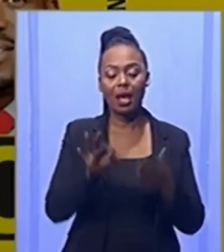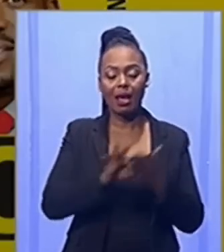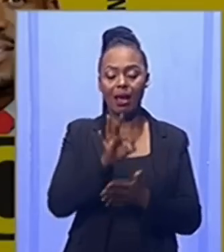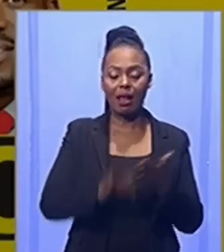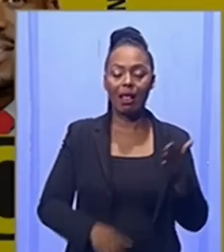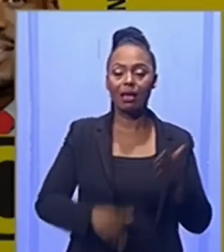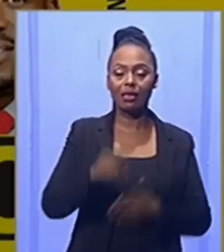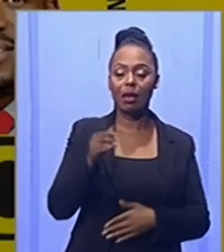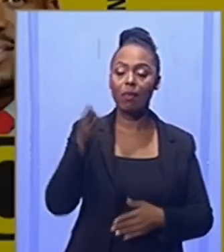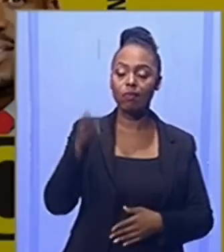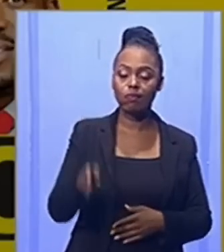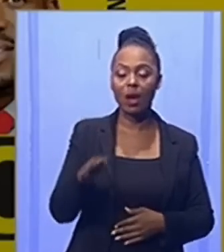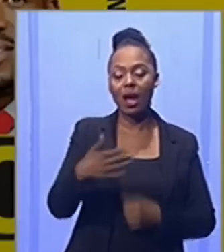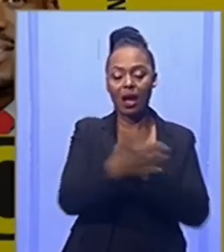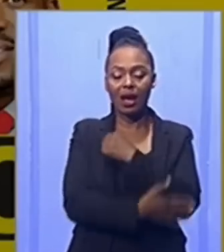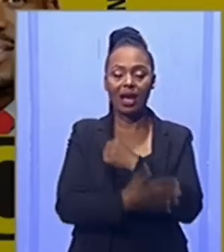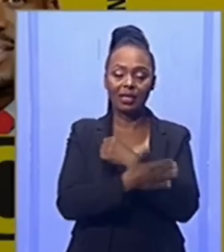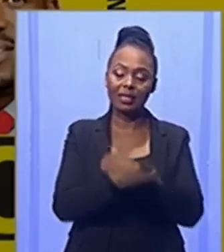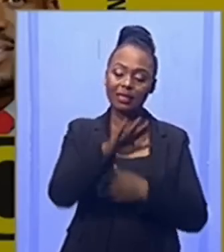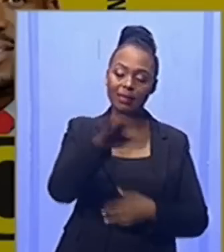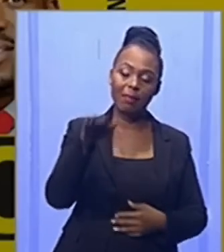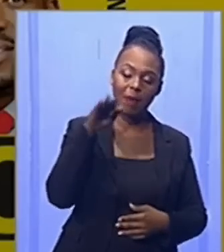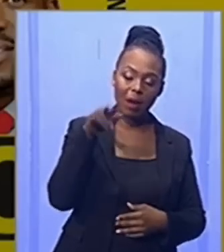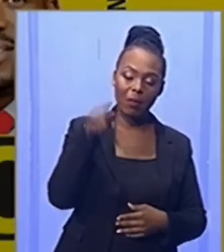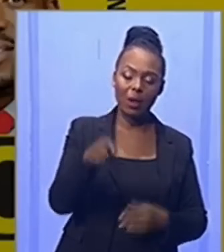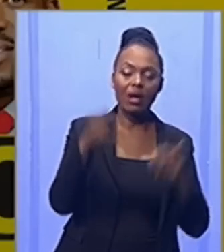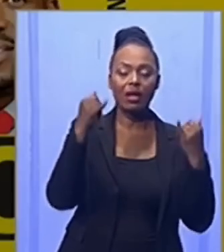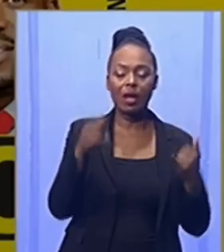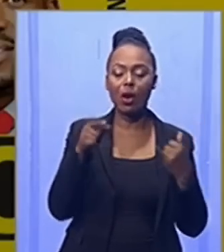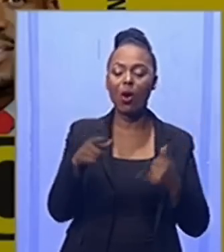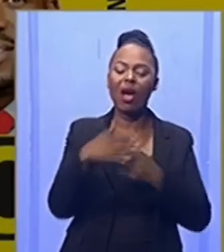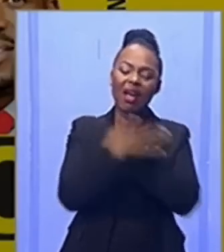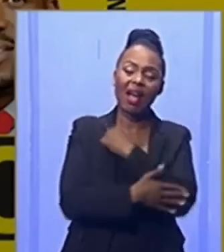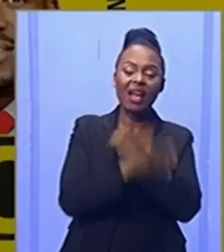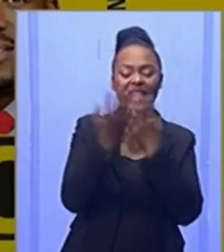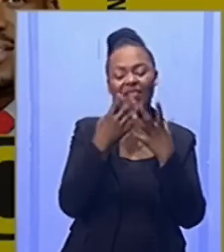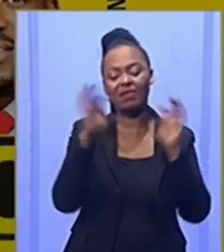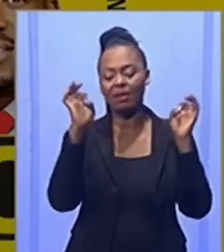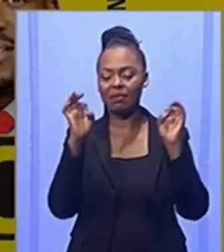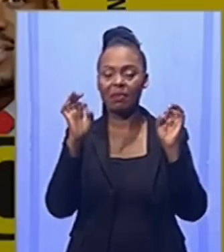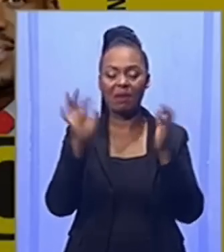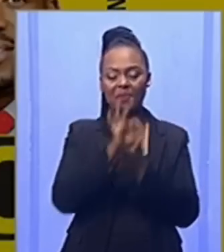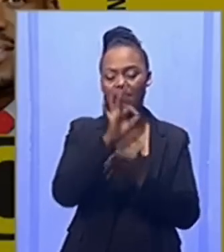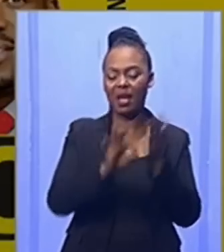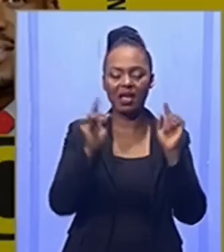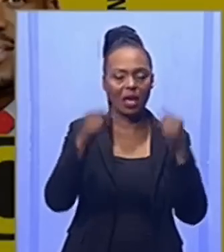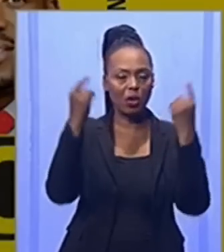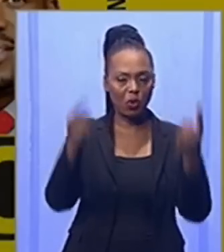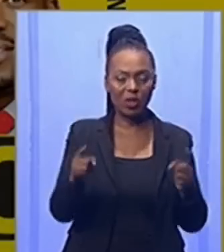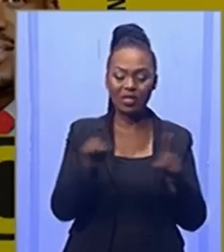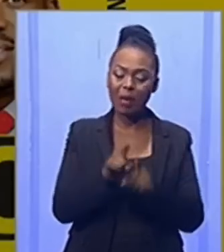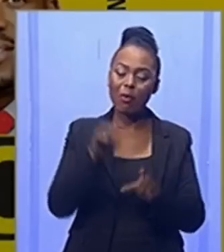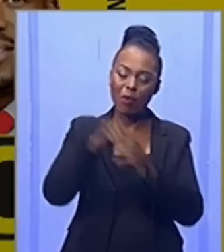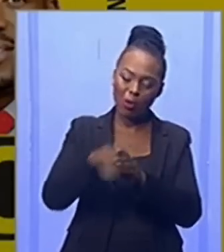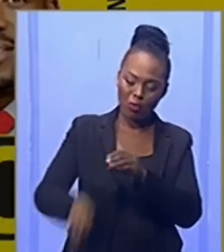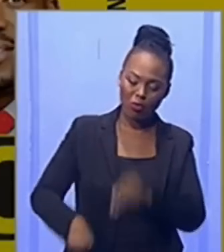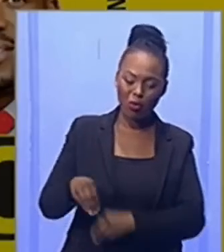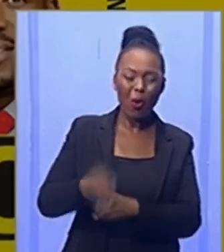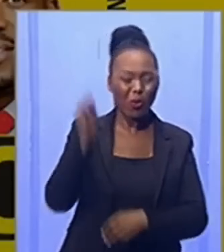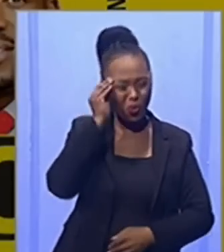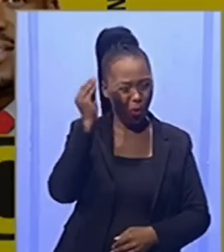dikgetho tsela tsa ka nageng ya Zimbabwe tsela a gona gore ka ba dikgetho tse di lokologileng ebile di sena bosodi kudu ka gare tseba mokgatlhola